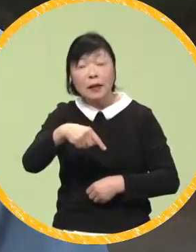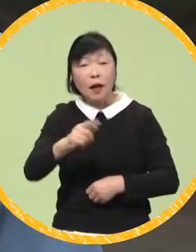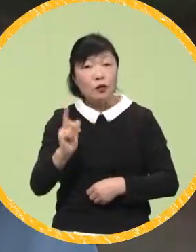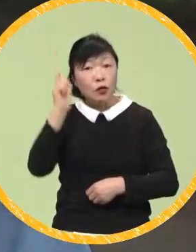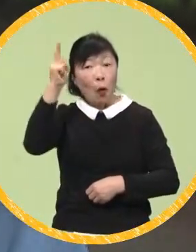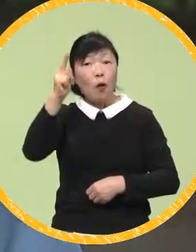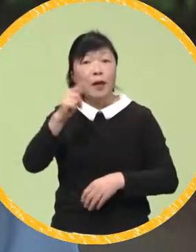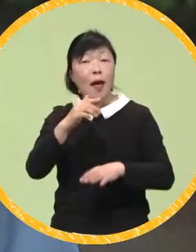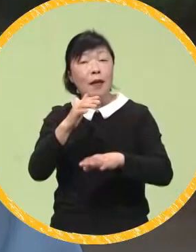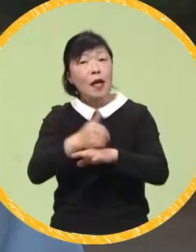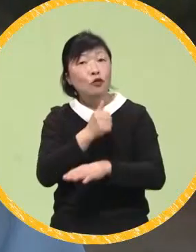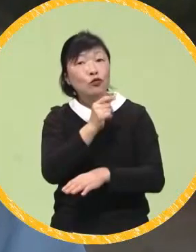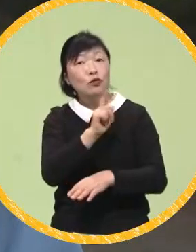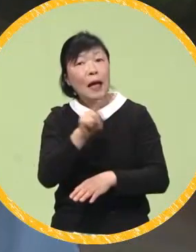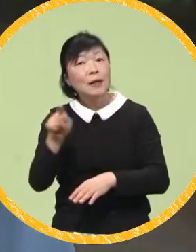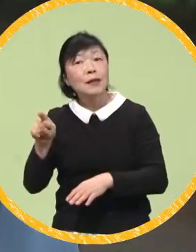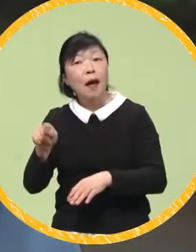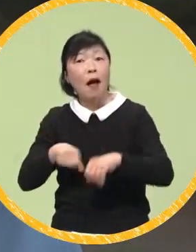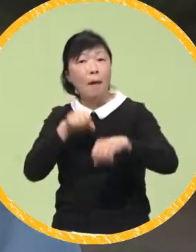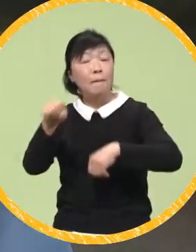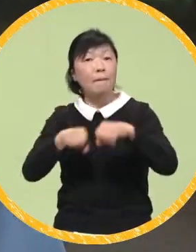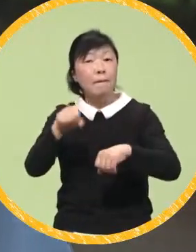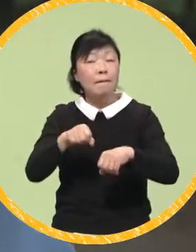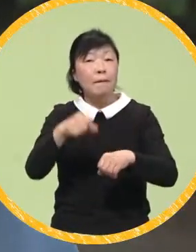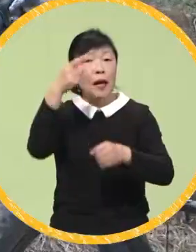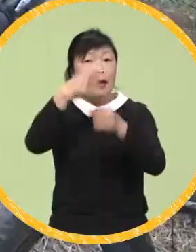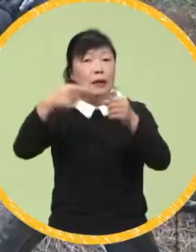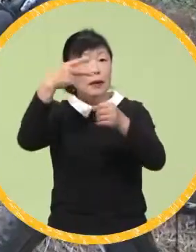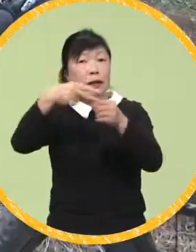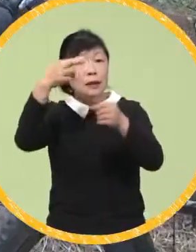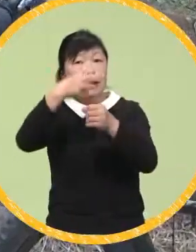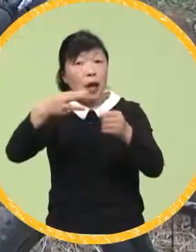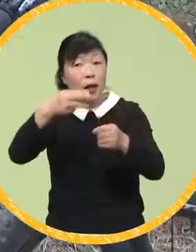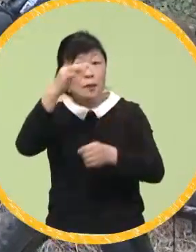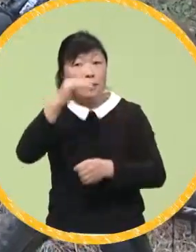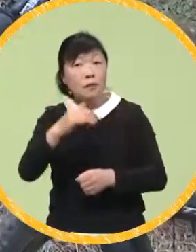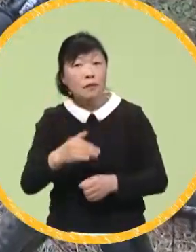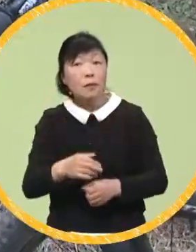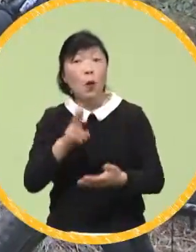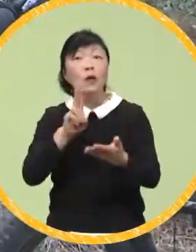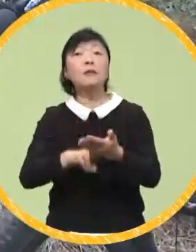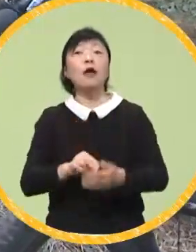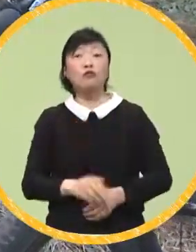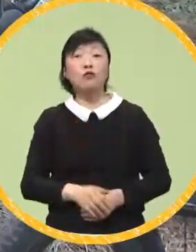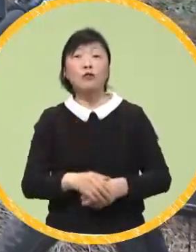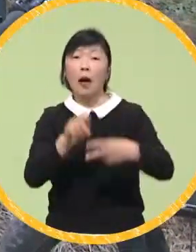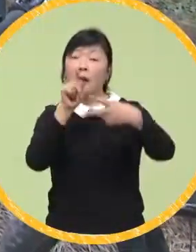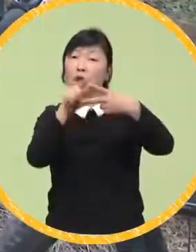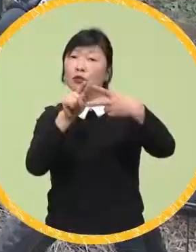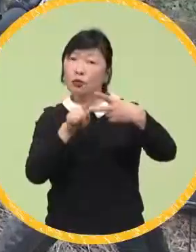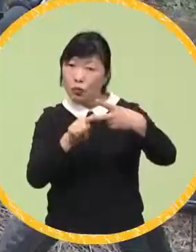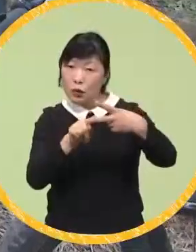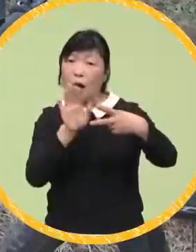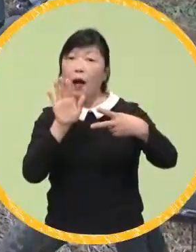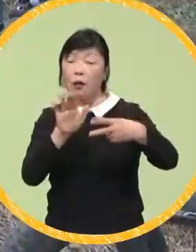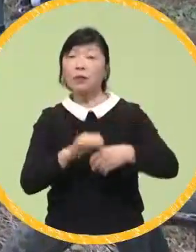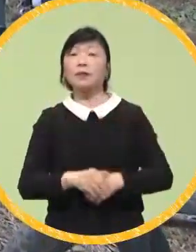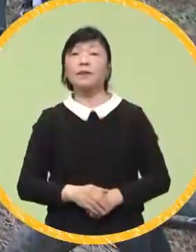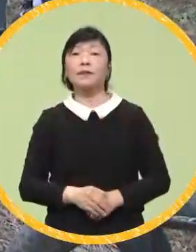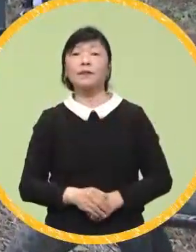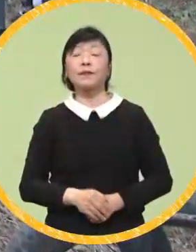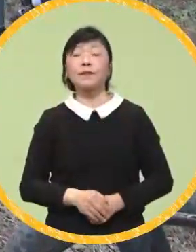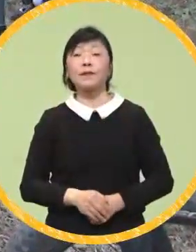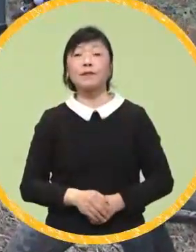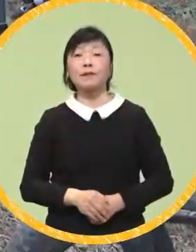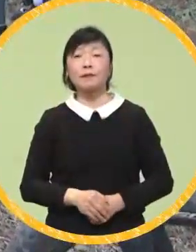でエンド複数選手を走ってまあ順位を争う細野2種類型8メインのそうですね成熟